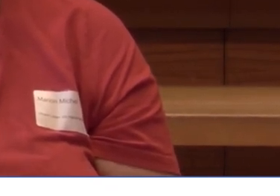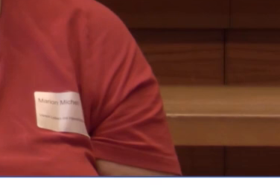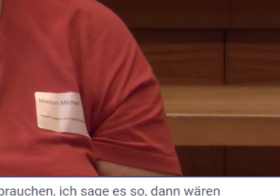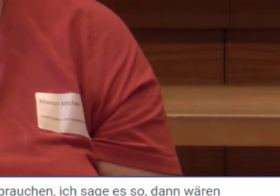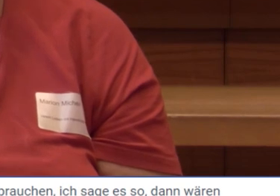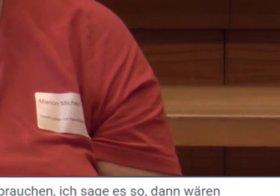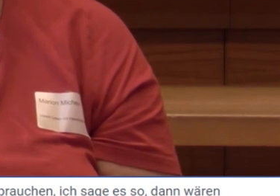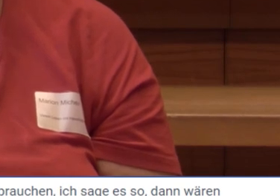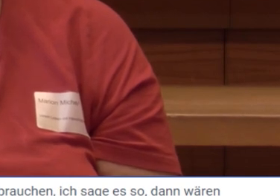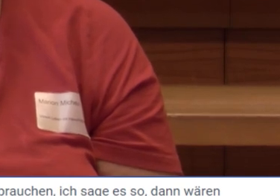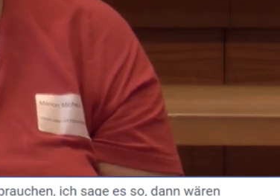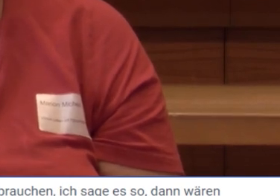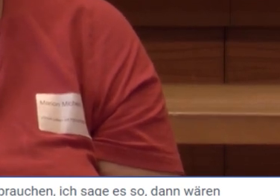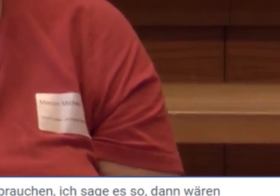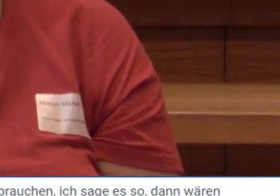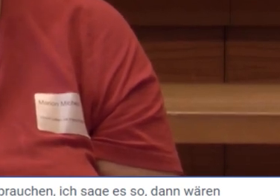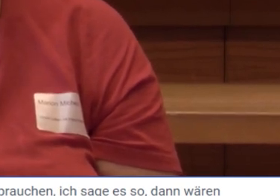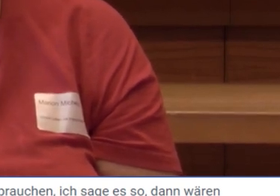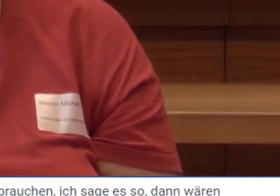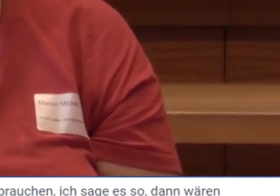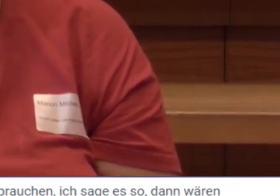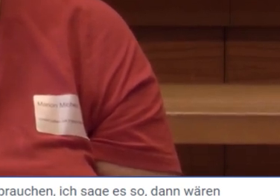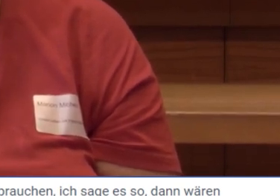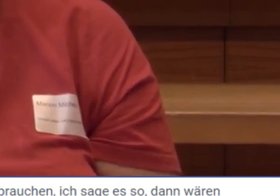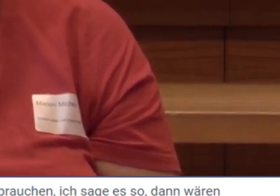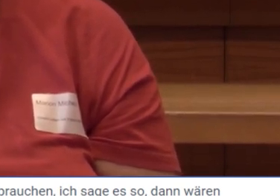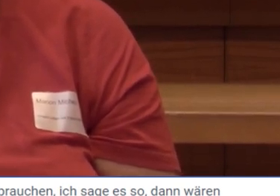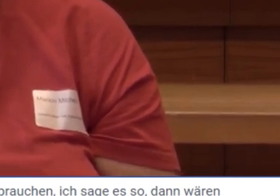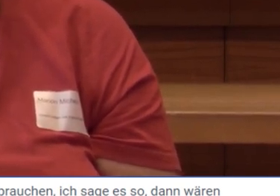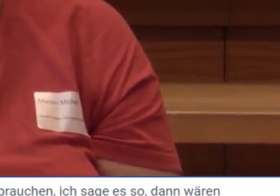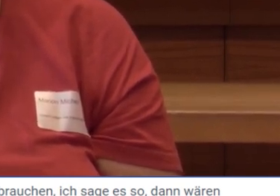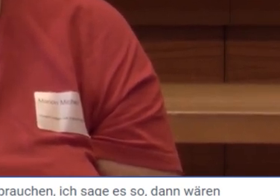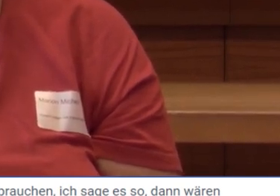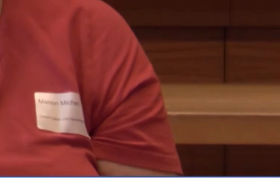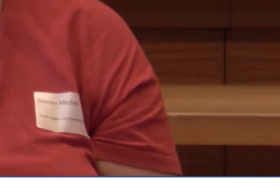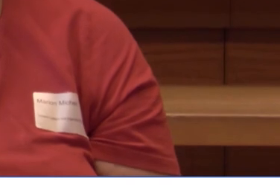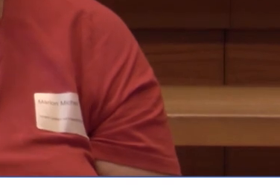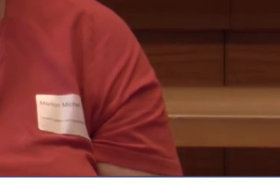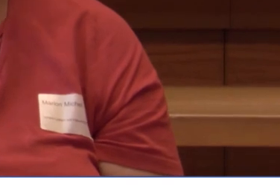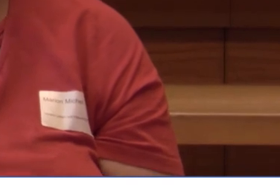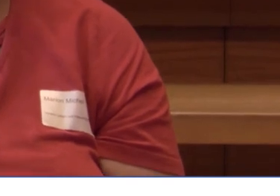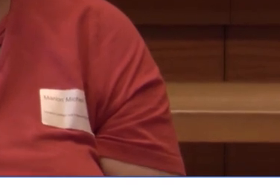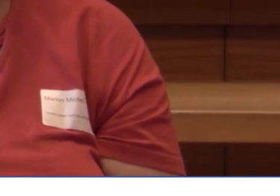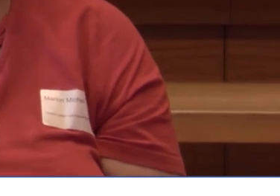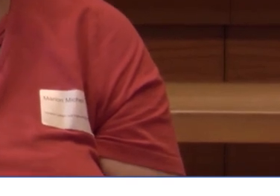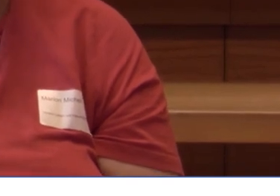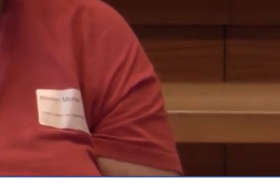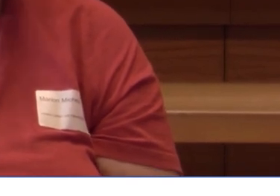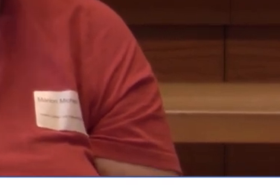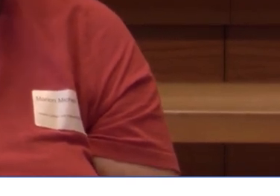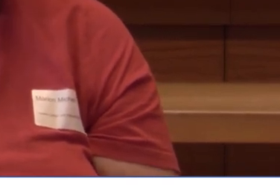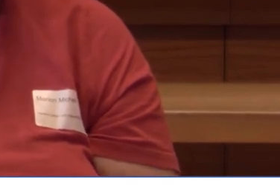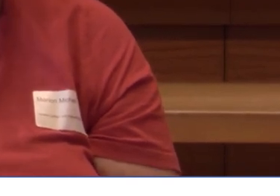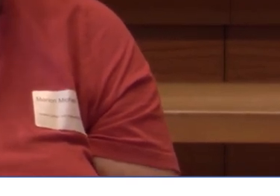und wenn ich dann eben solche mal gesagt die Mutter ist ja nicht so behindert dass sie im